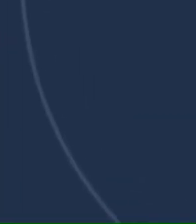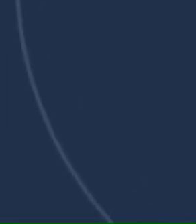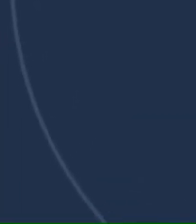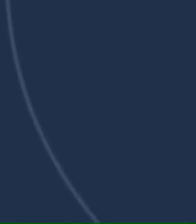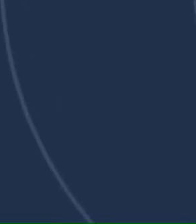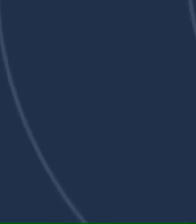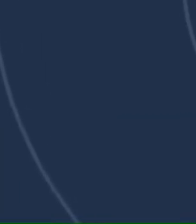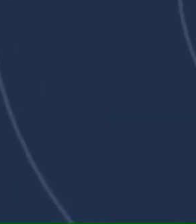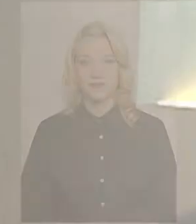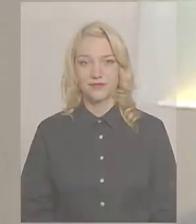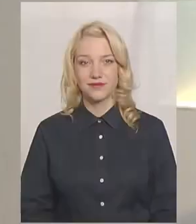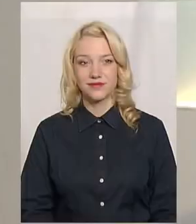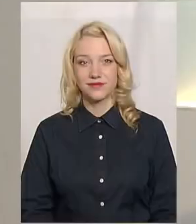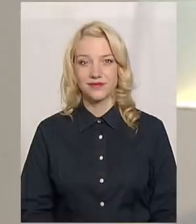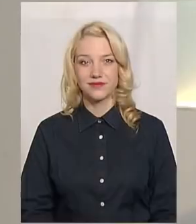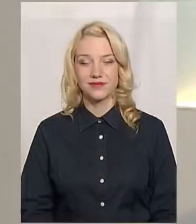Музика